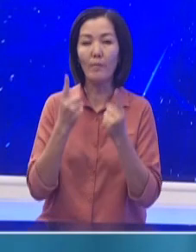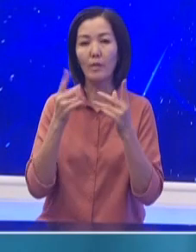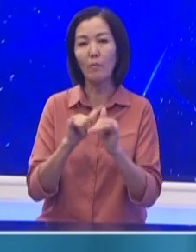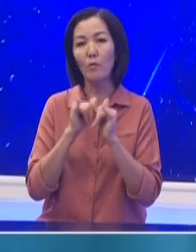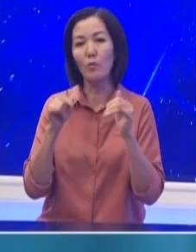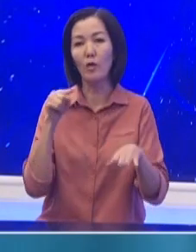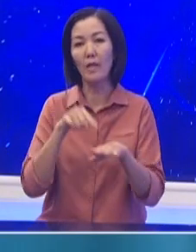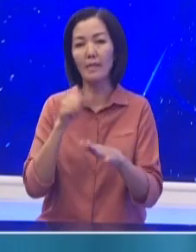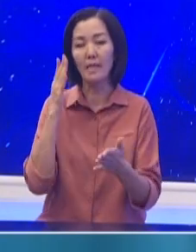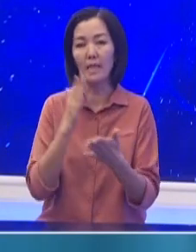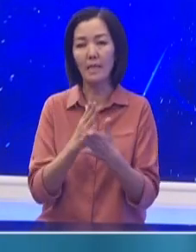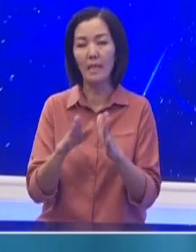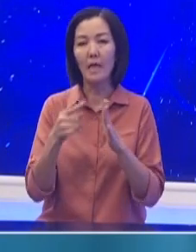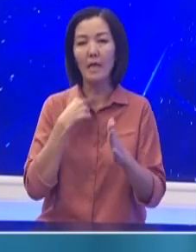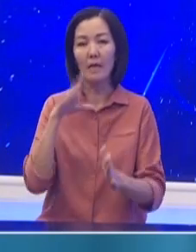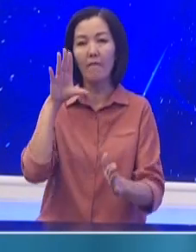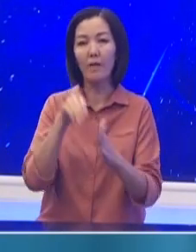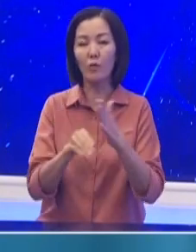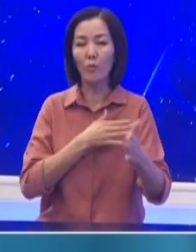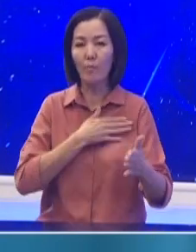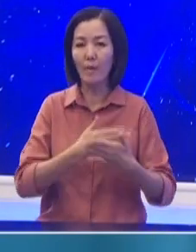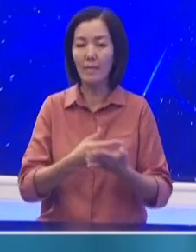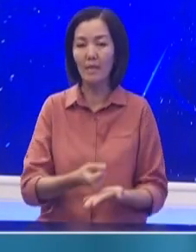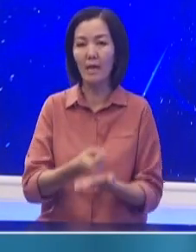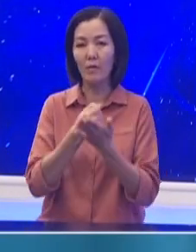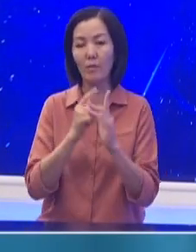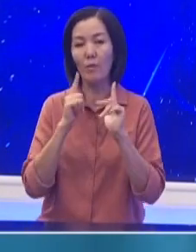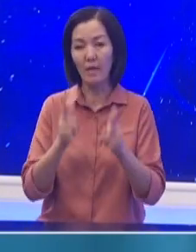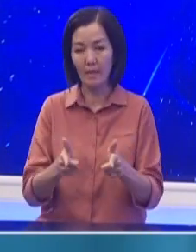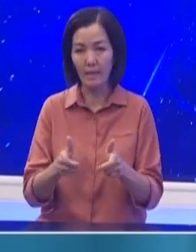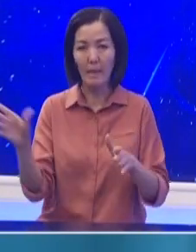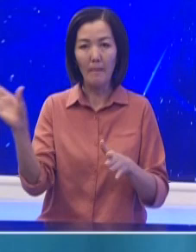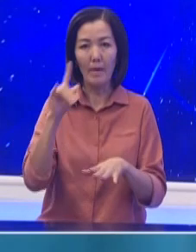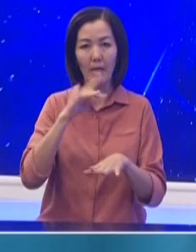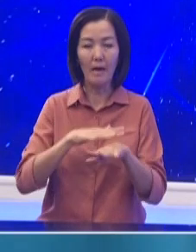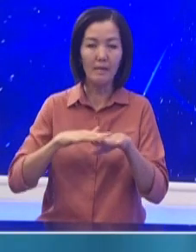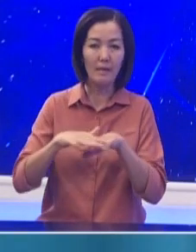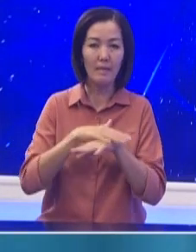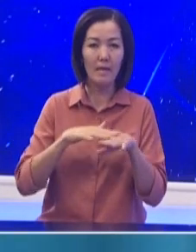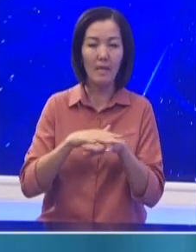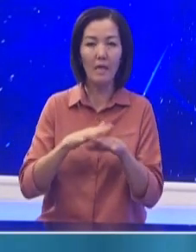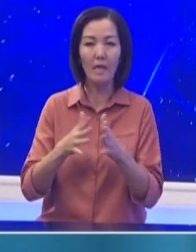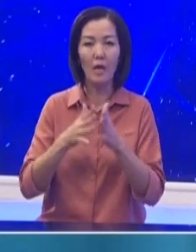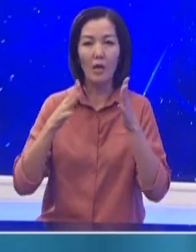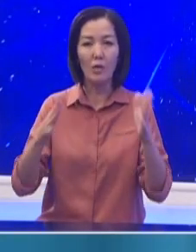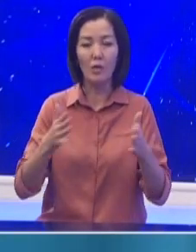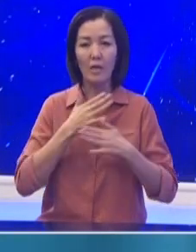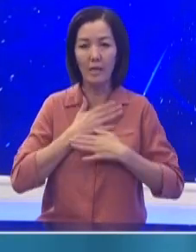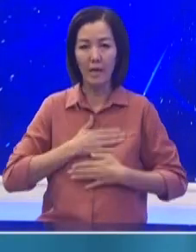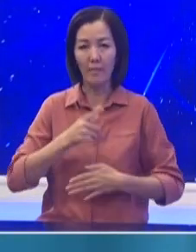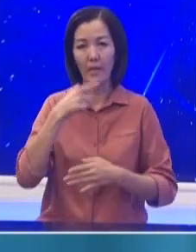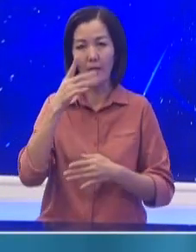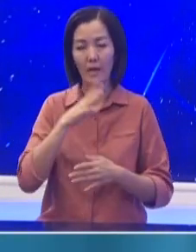береді. Референдумға белсене қатысып қолдау білдірген барша халқымызға зор ризашылығымды